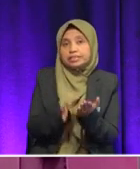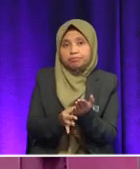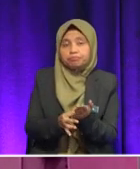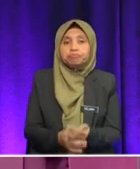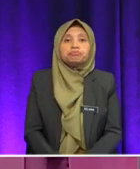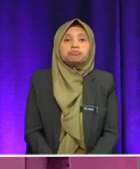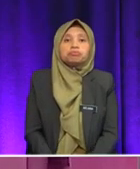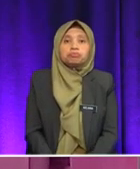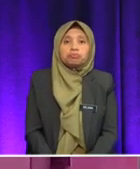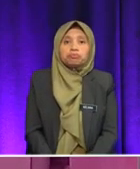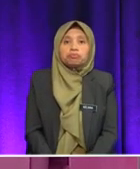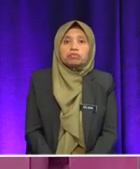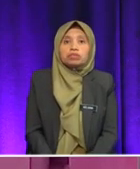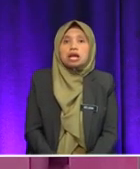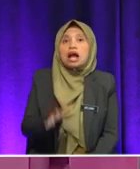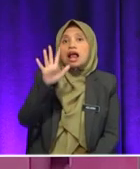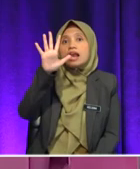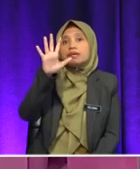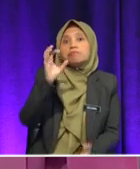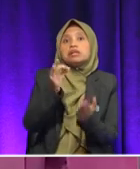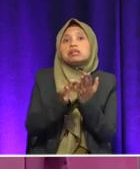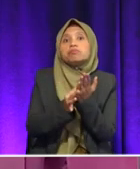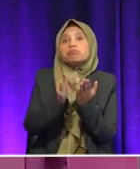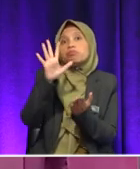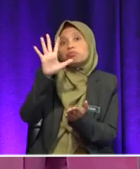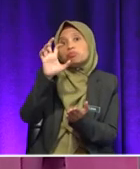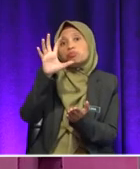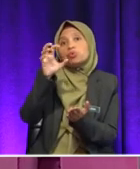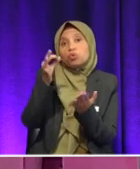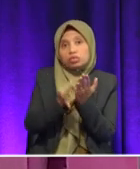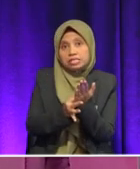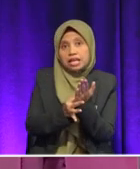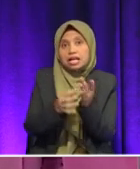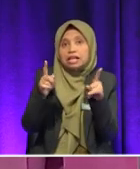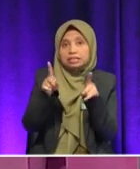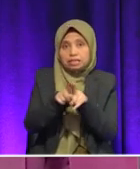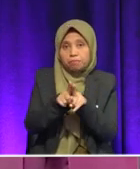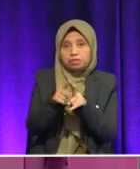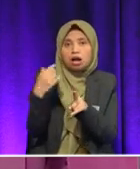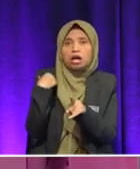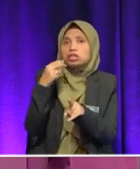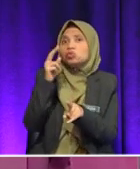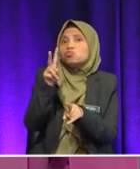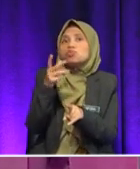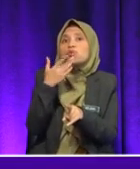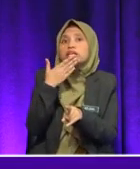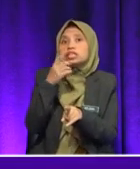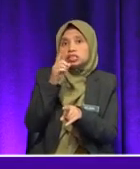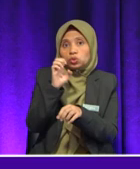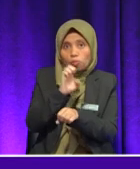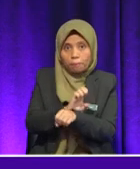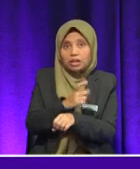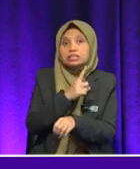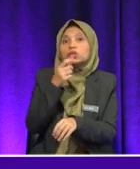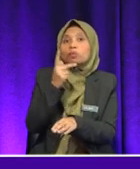seterusnya adalah 5 plosit oke 5% Ini sama juga ada dua warna keemasan dan warna